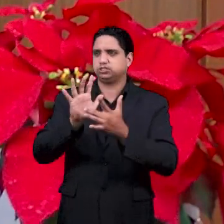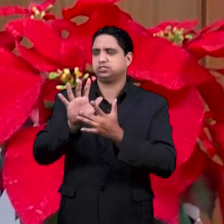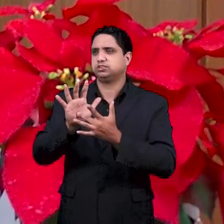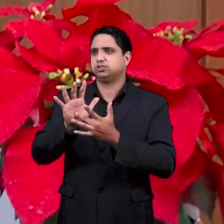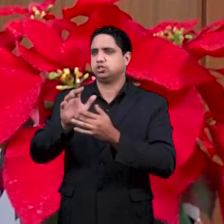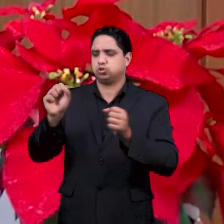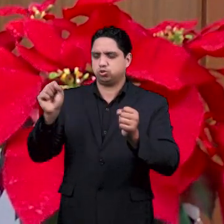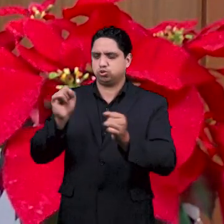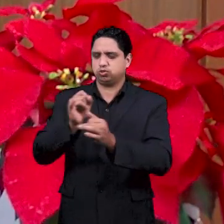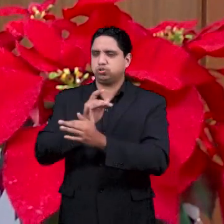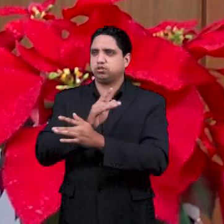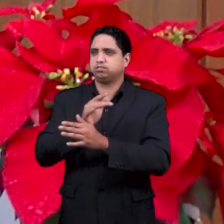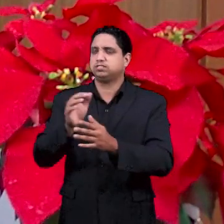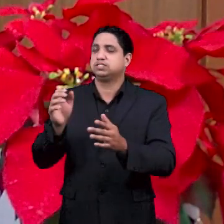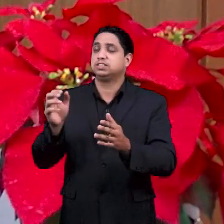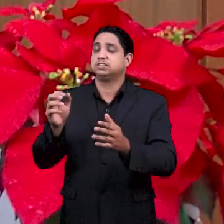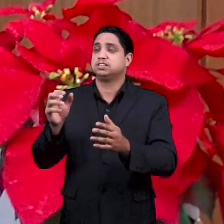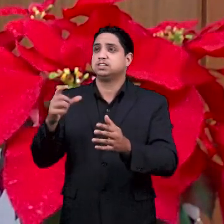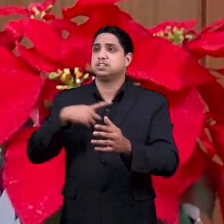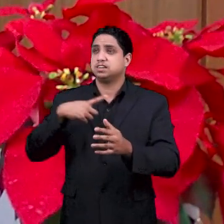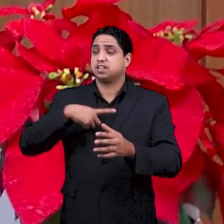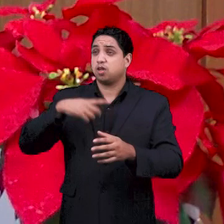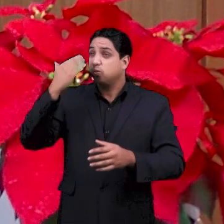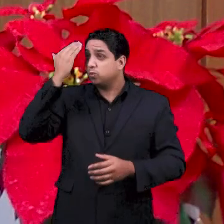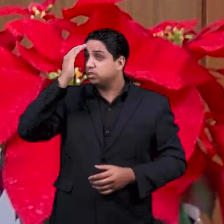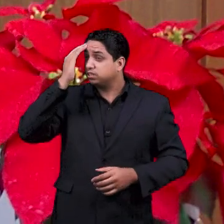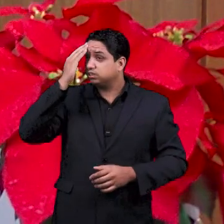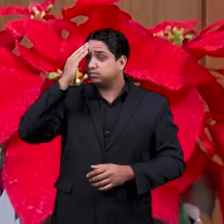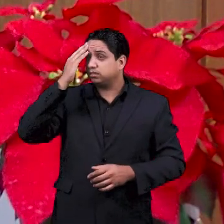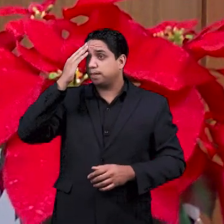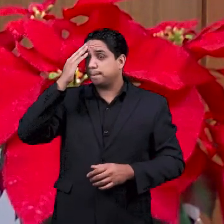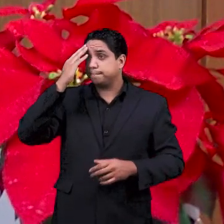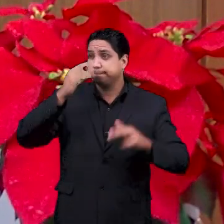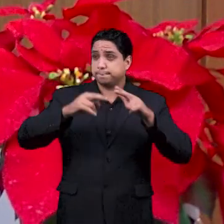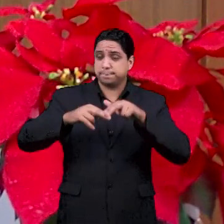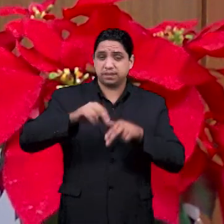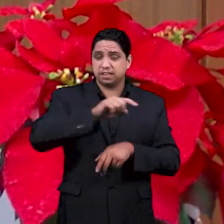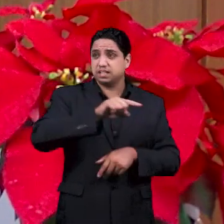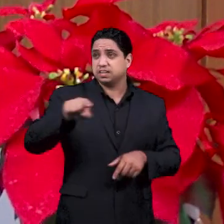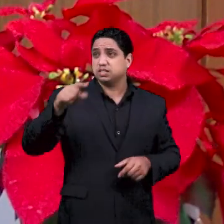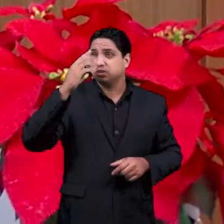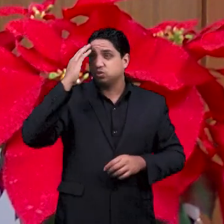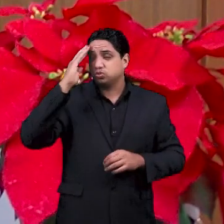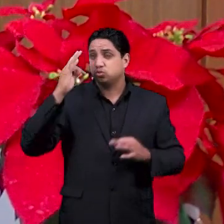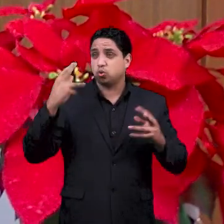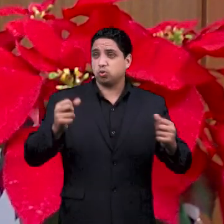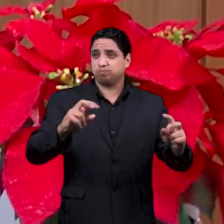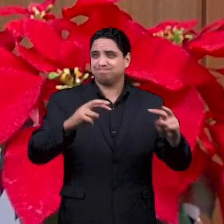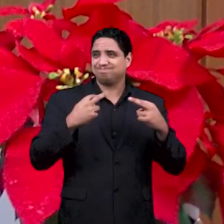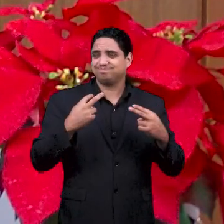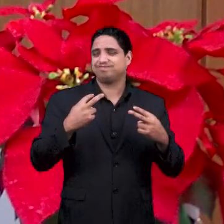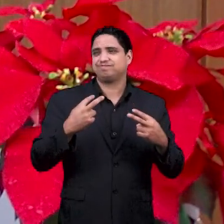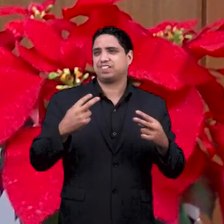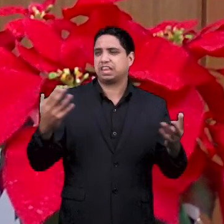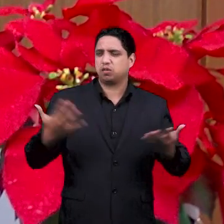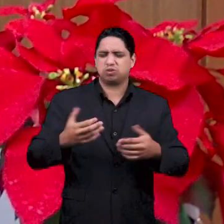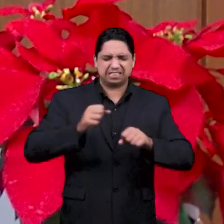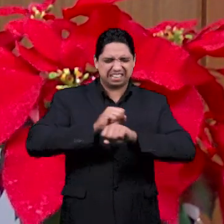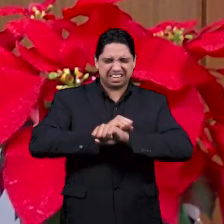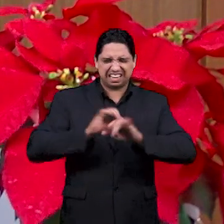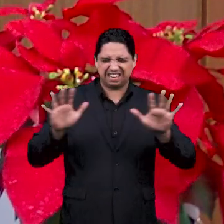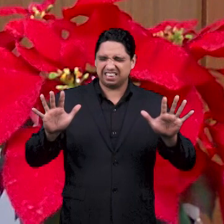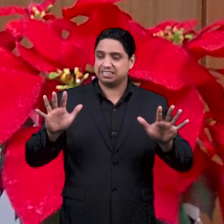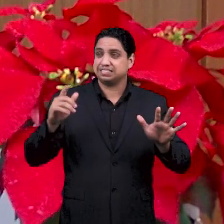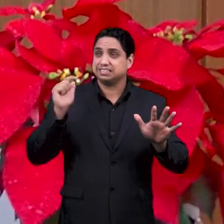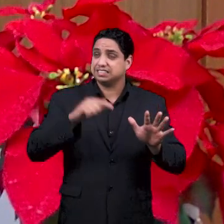имя Иисуса среди нас, чтобы было понимание всех тех, кто слышит нас, чтобы всем им